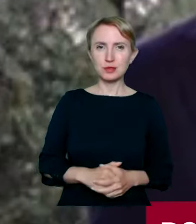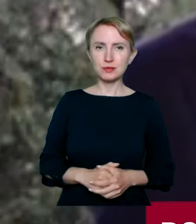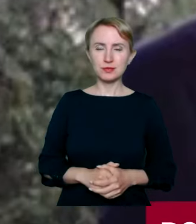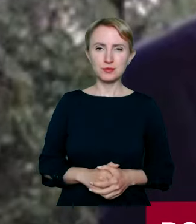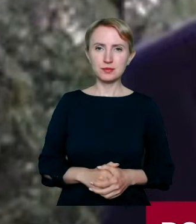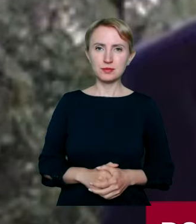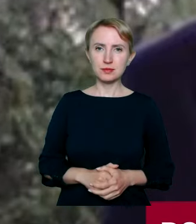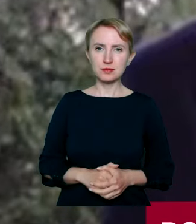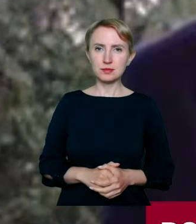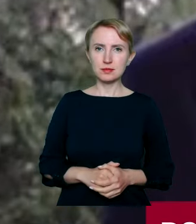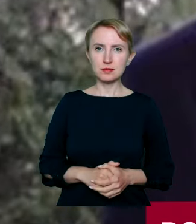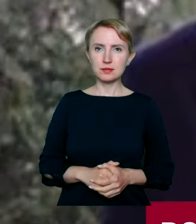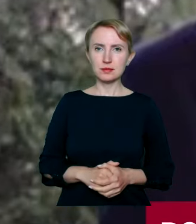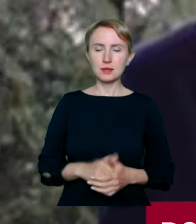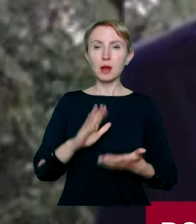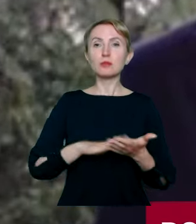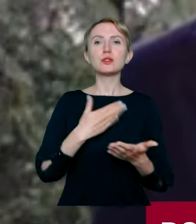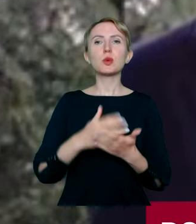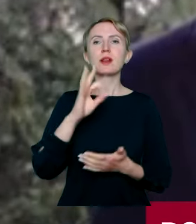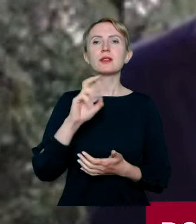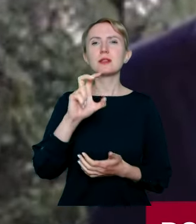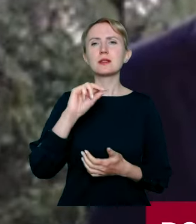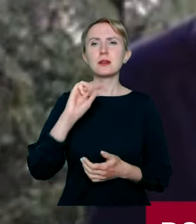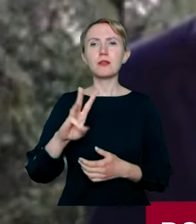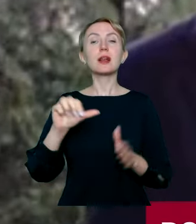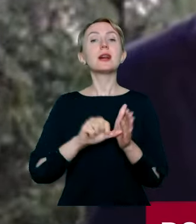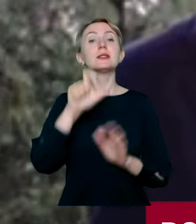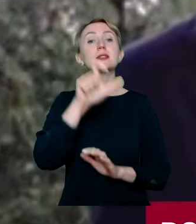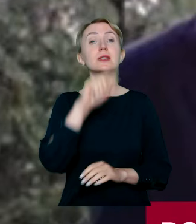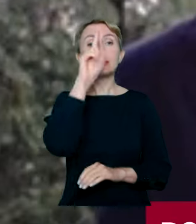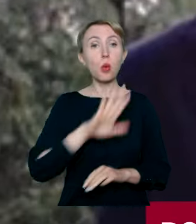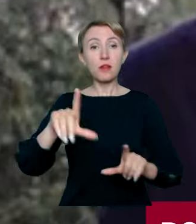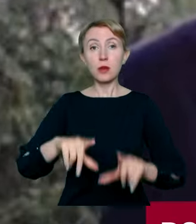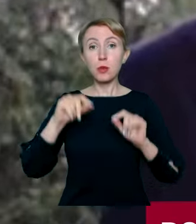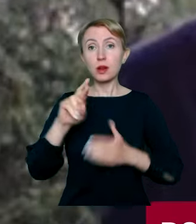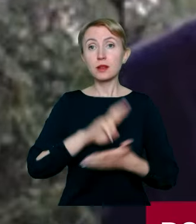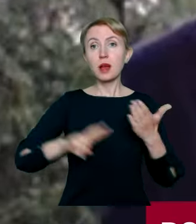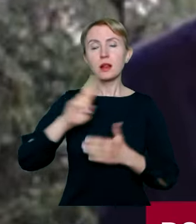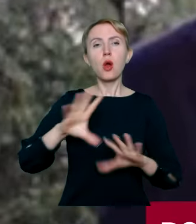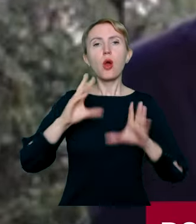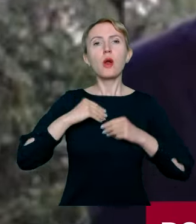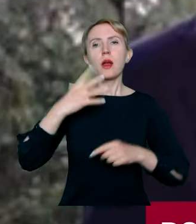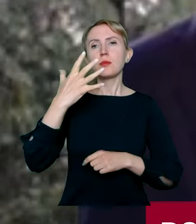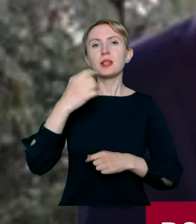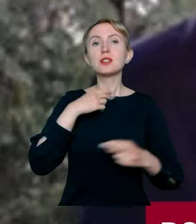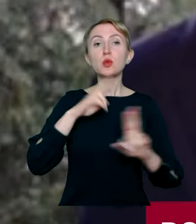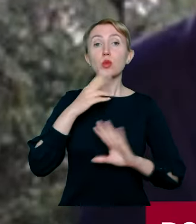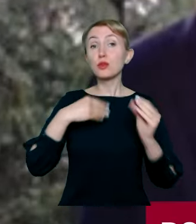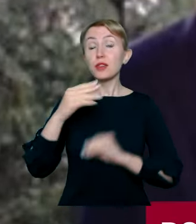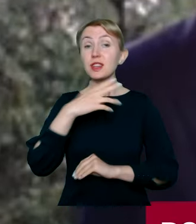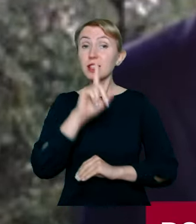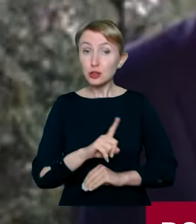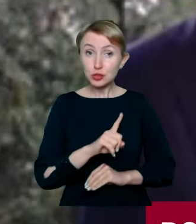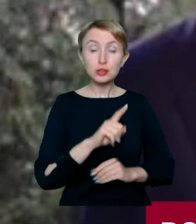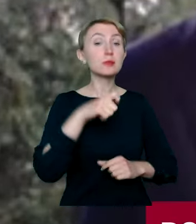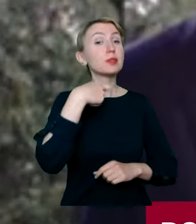rządzi. W przywołanym już przykładzie Tczewa ten kandydat społeczny w wyborach na radnego dostał ponad 500 głosów więcej od kandydata na